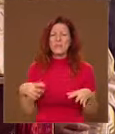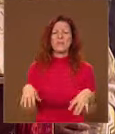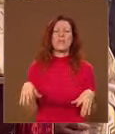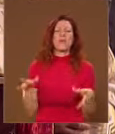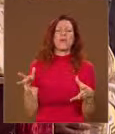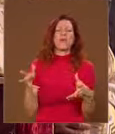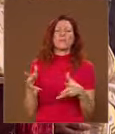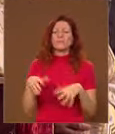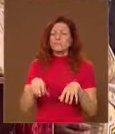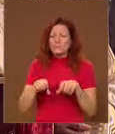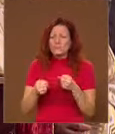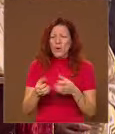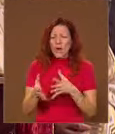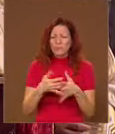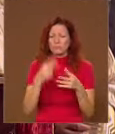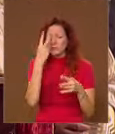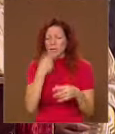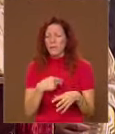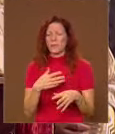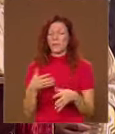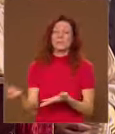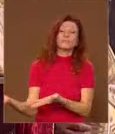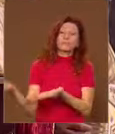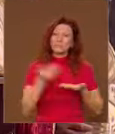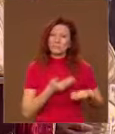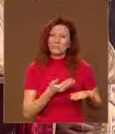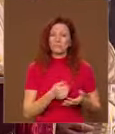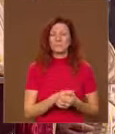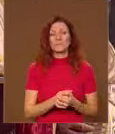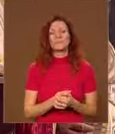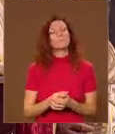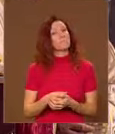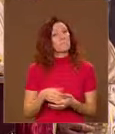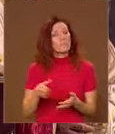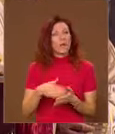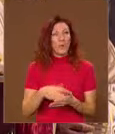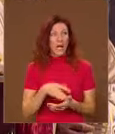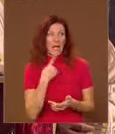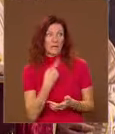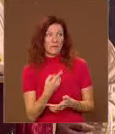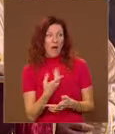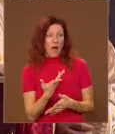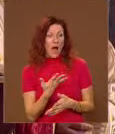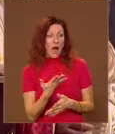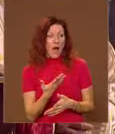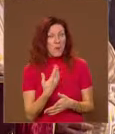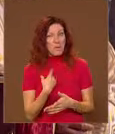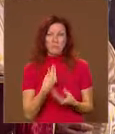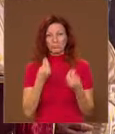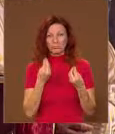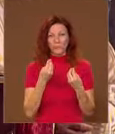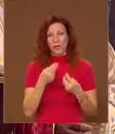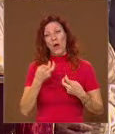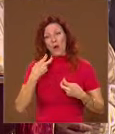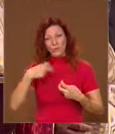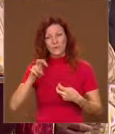маломощните, хромите и слепите. И рече слугата: господарю, извършено е,